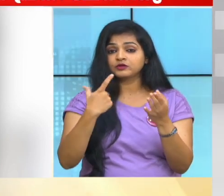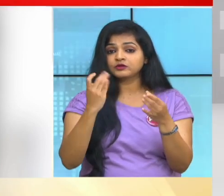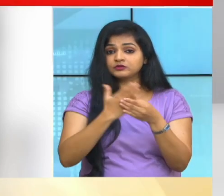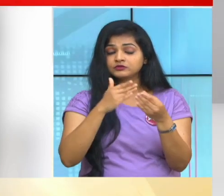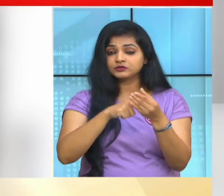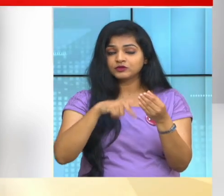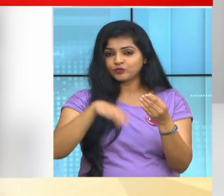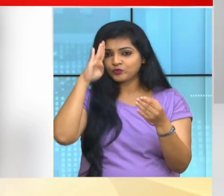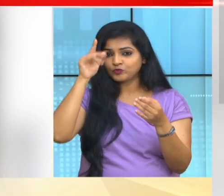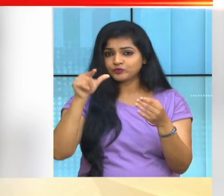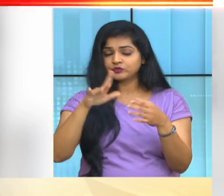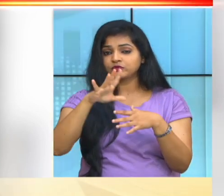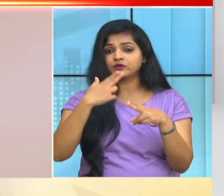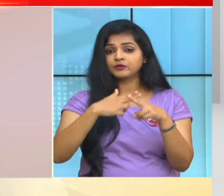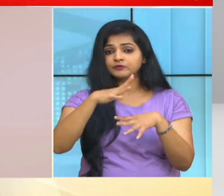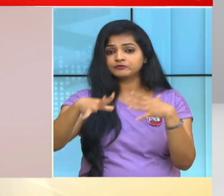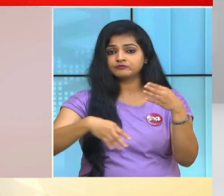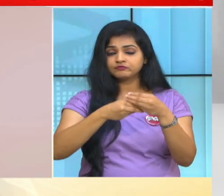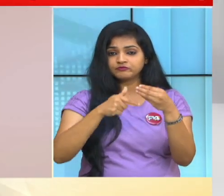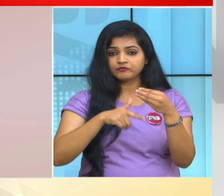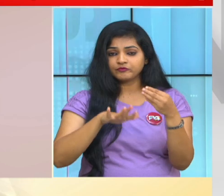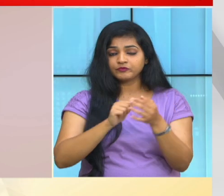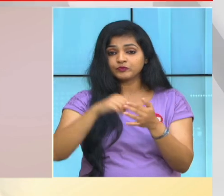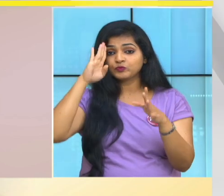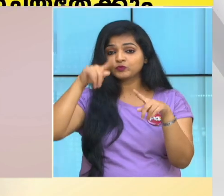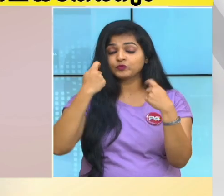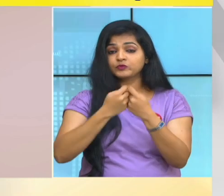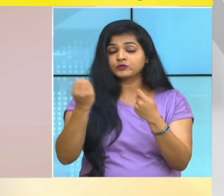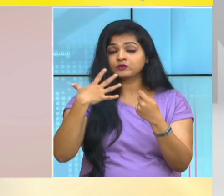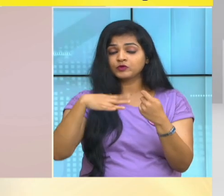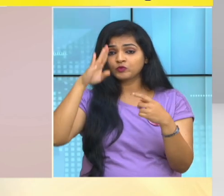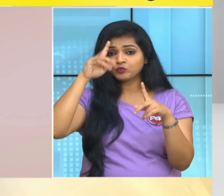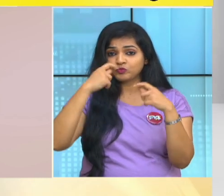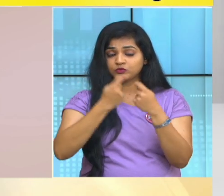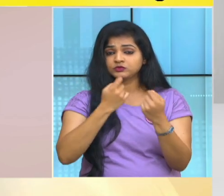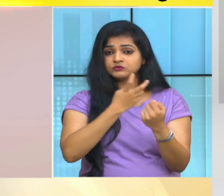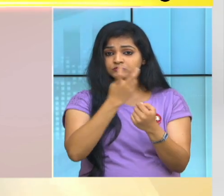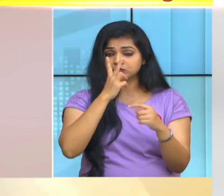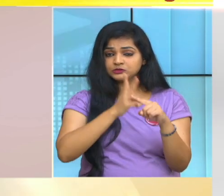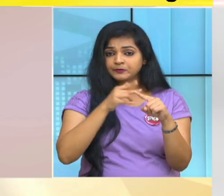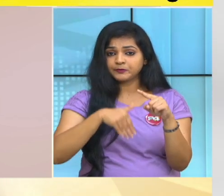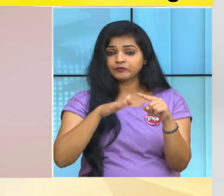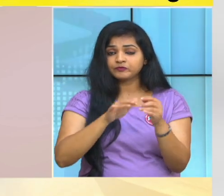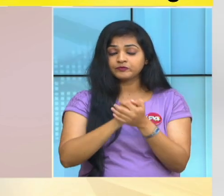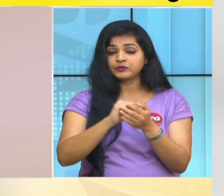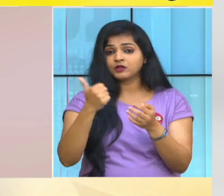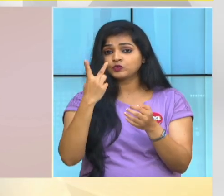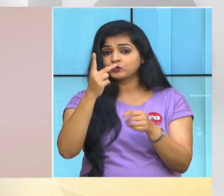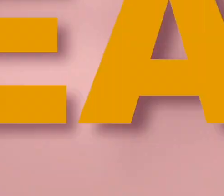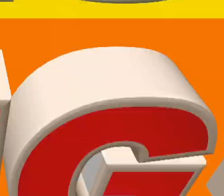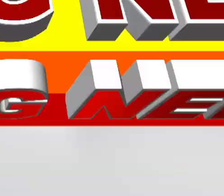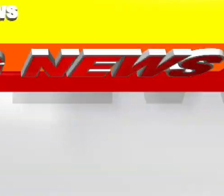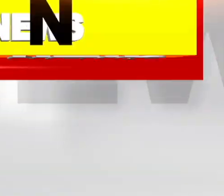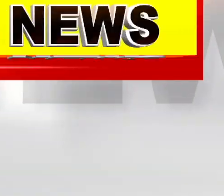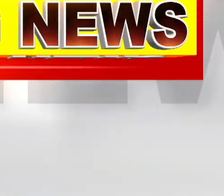വ്യാജ പാസ്പോർട്ട് കേസിൽ പ്രതി ചേർത്തിരിക്കുന്നത്. പോലീസ് ഇപ്പോൾ പറയുന്നത് പോലീസിന്റെ നിരീക്ഷണത്തിലാണ് ഇയാൾ എന്നുള്ളതാണ്. മാത്രവുമല്ല, മറ്റ് 2 പേരെ കേന്ദ്രീകരിച്ചുകൂടി പോലീസിന്